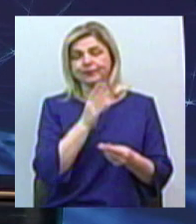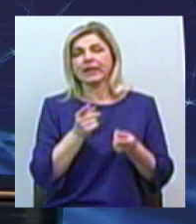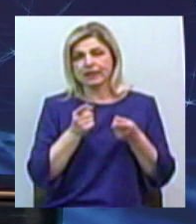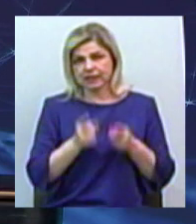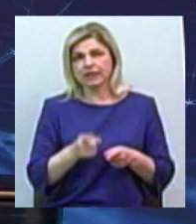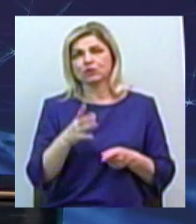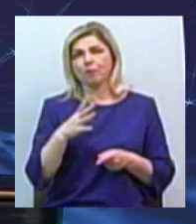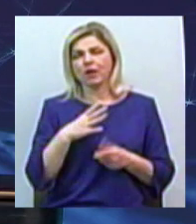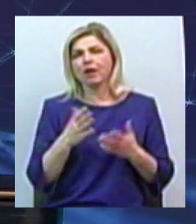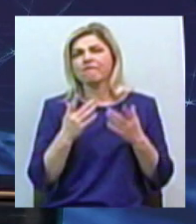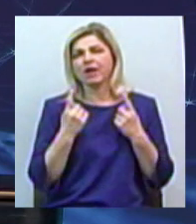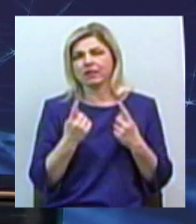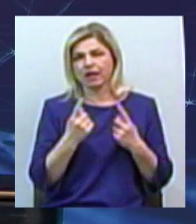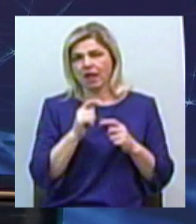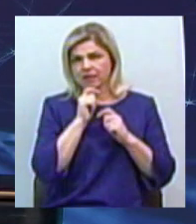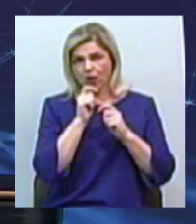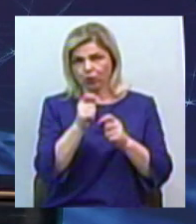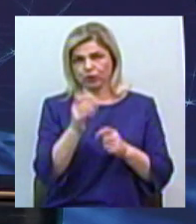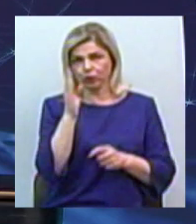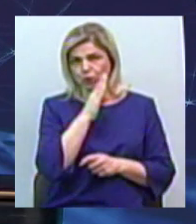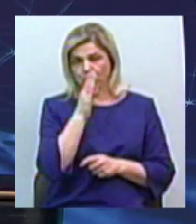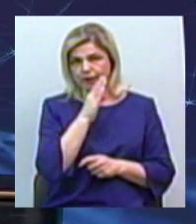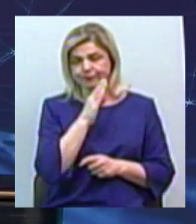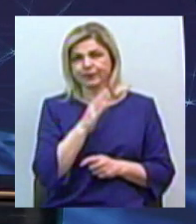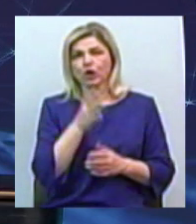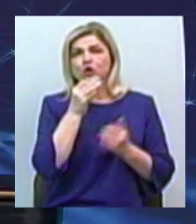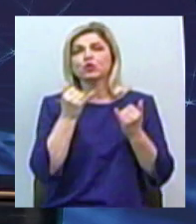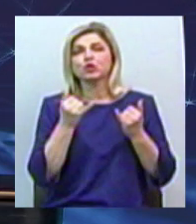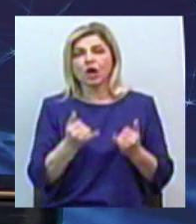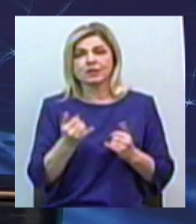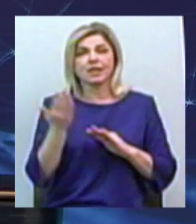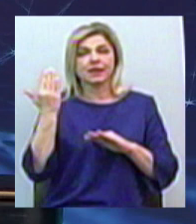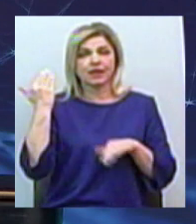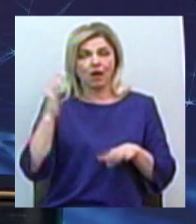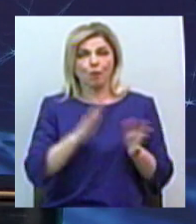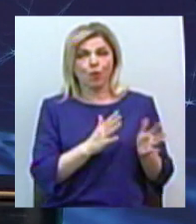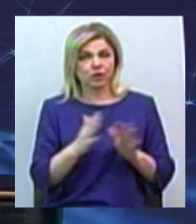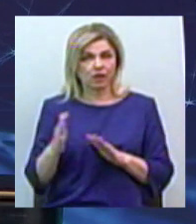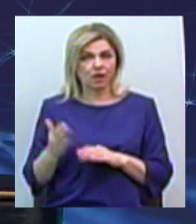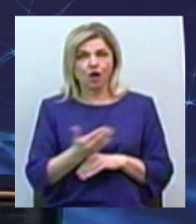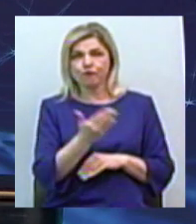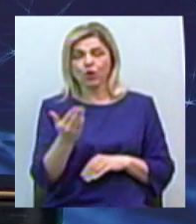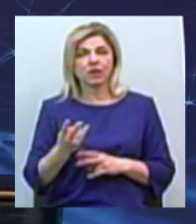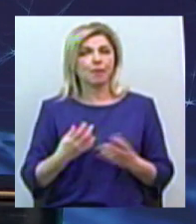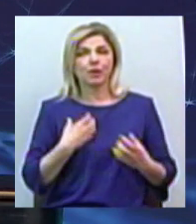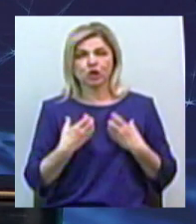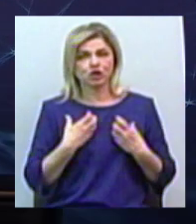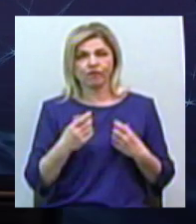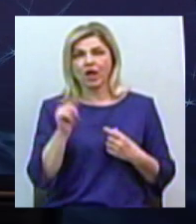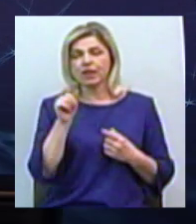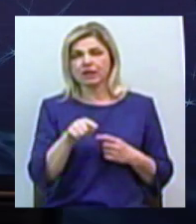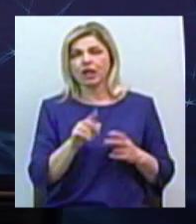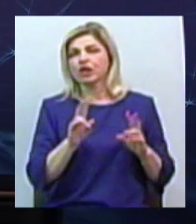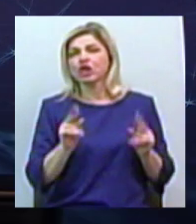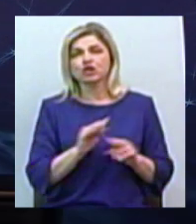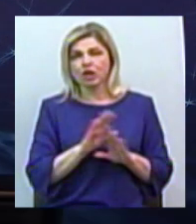був великий дарунок долі. Сучасники тих подій, вони ж розумієте, вони не переживали ті нещастя, які протягом